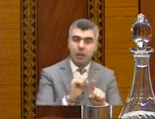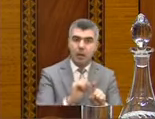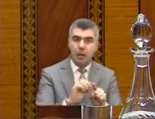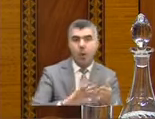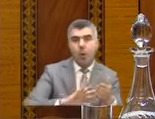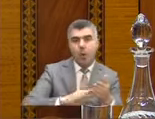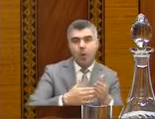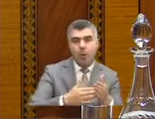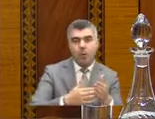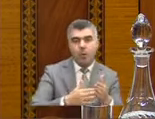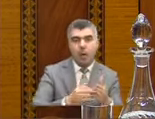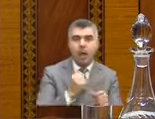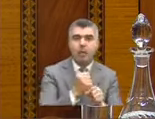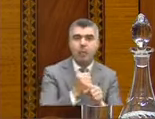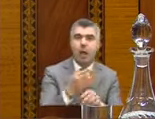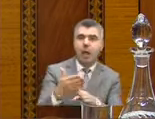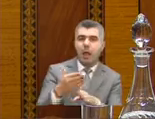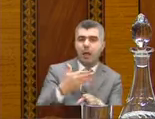شغل قار.